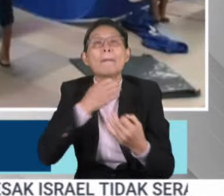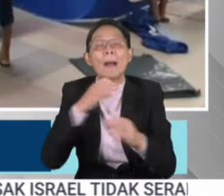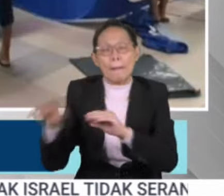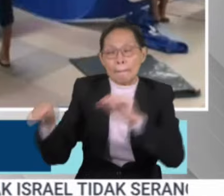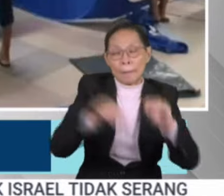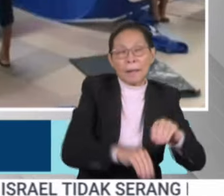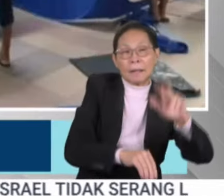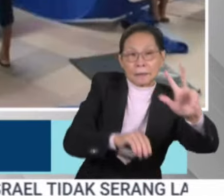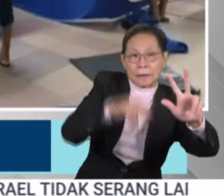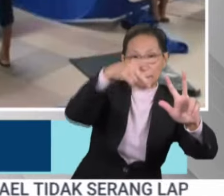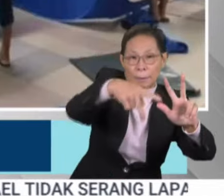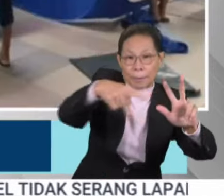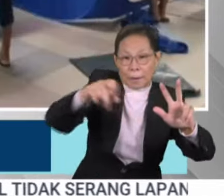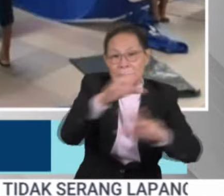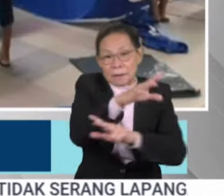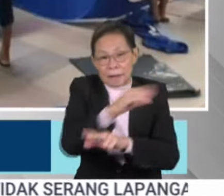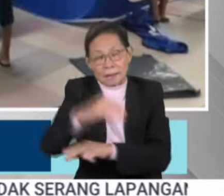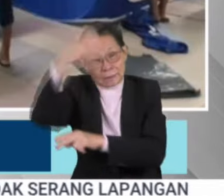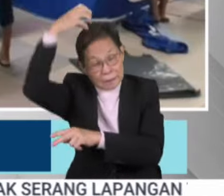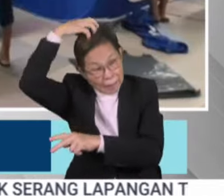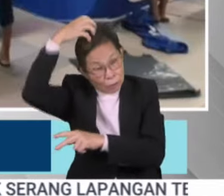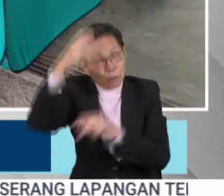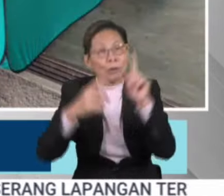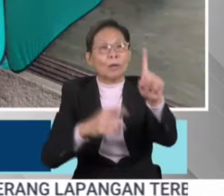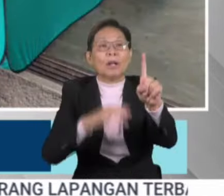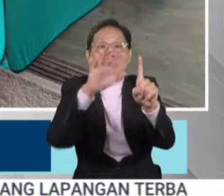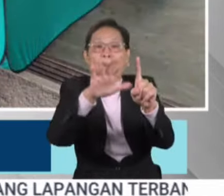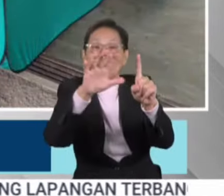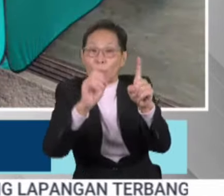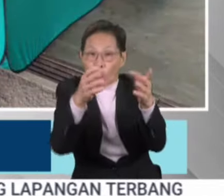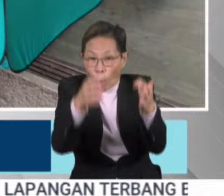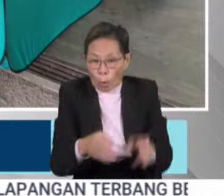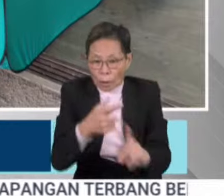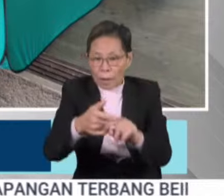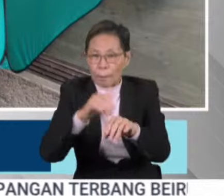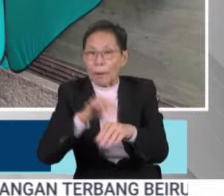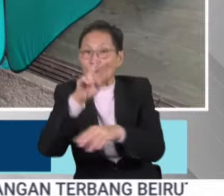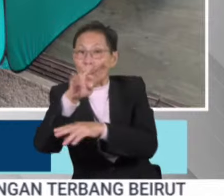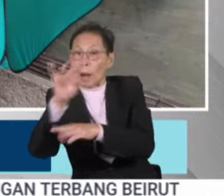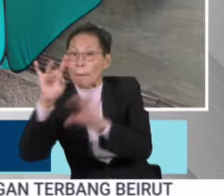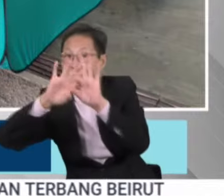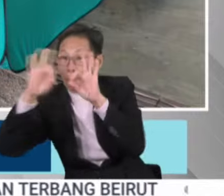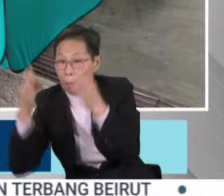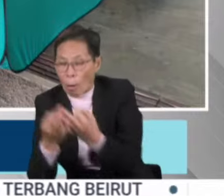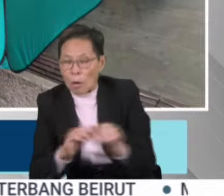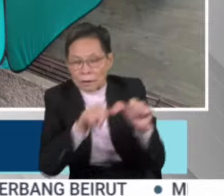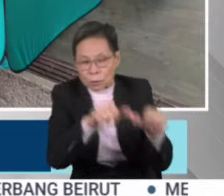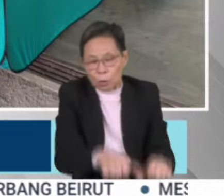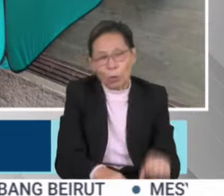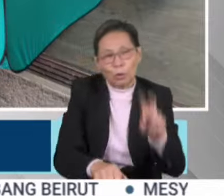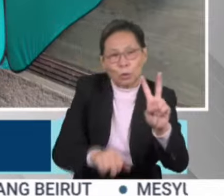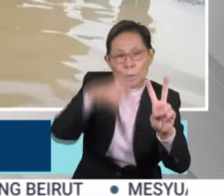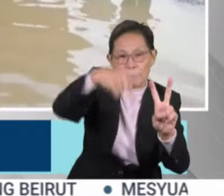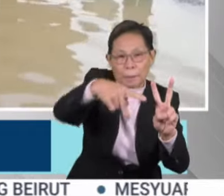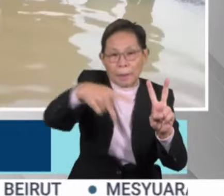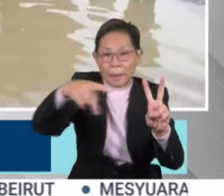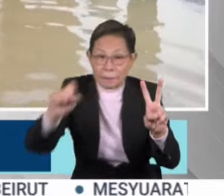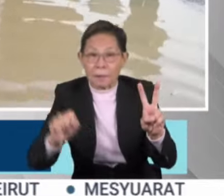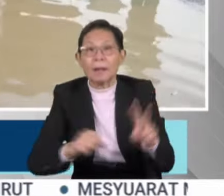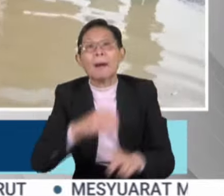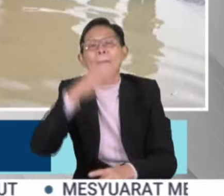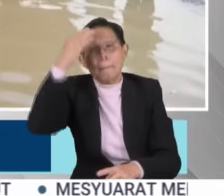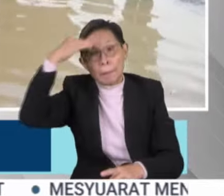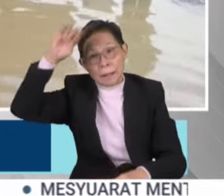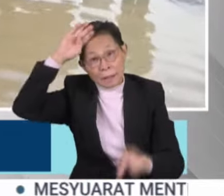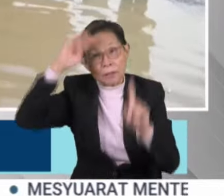ke 3 PPS. Sementara di Selangor, 150 orang daripada 28 keluarga berlindung di 2 PPS.